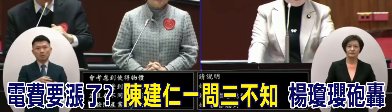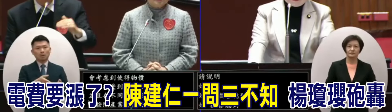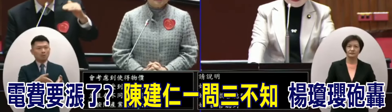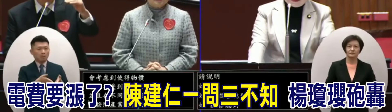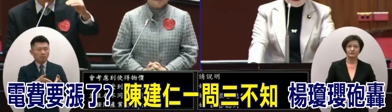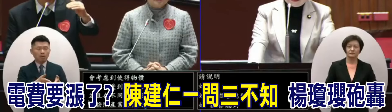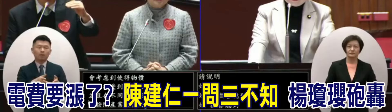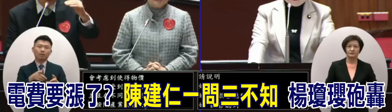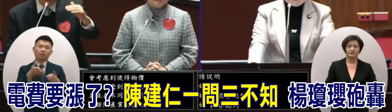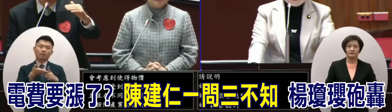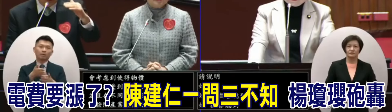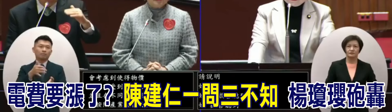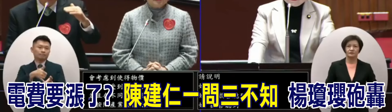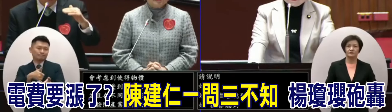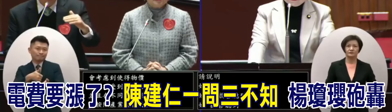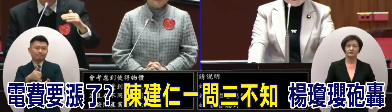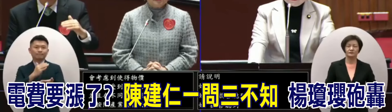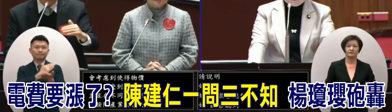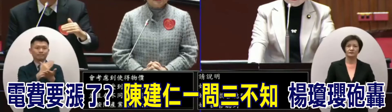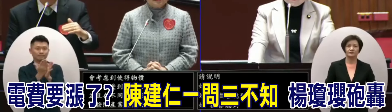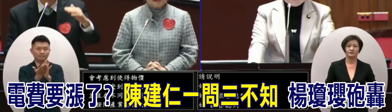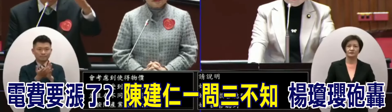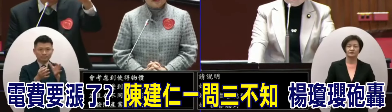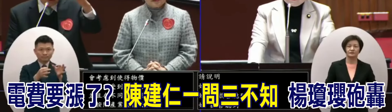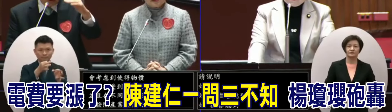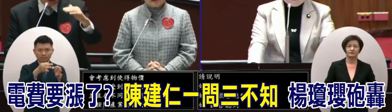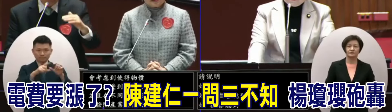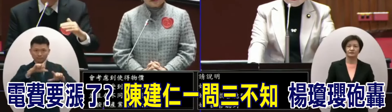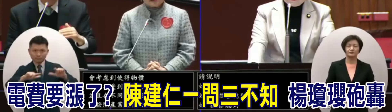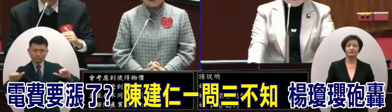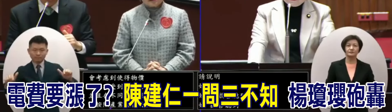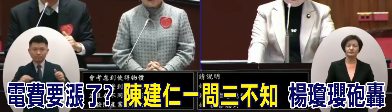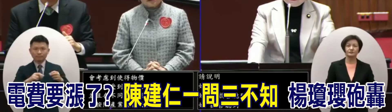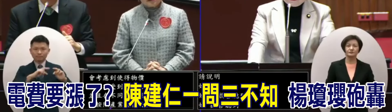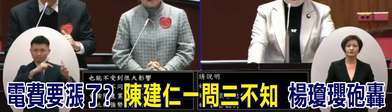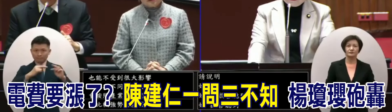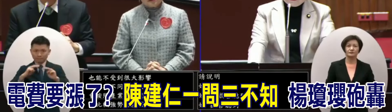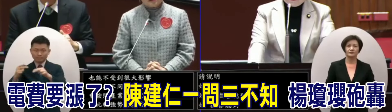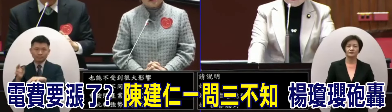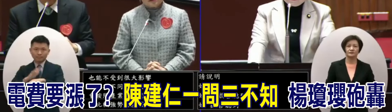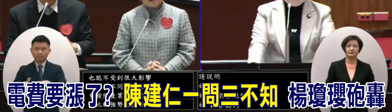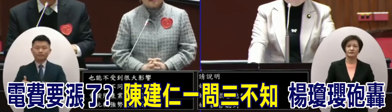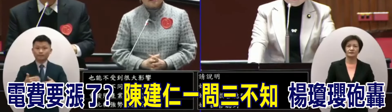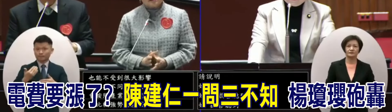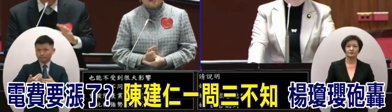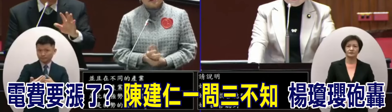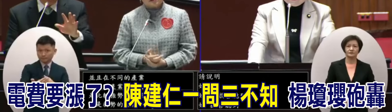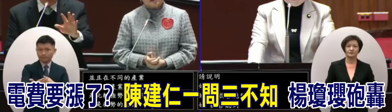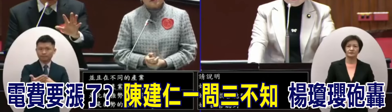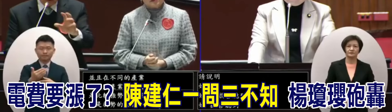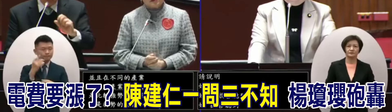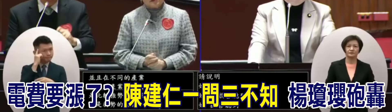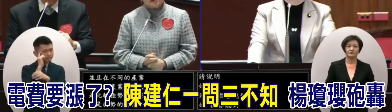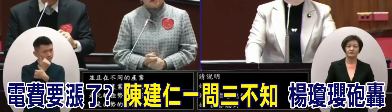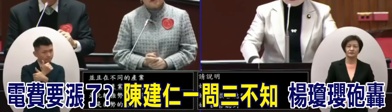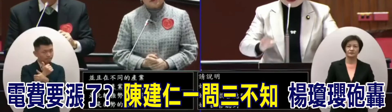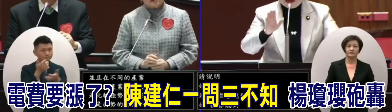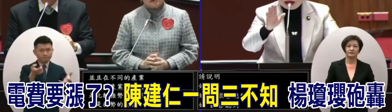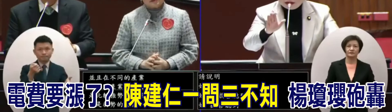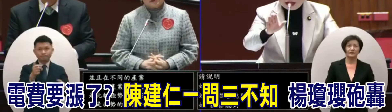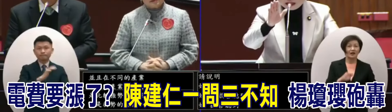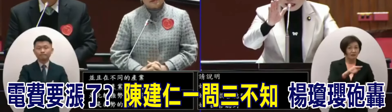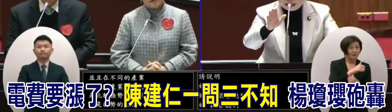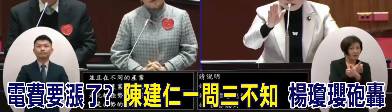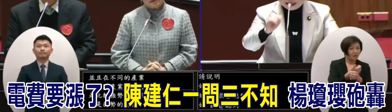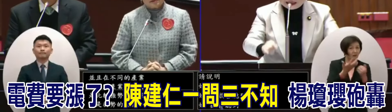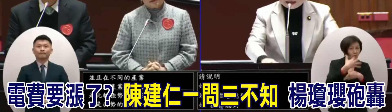弱势的产业，也做不同的更细致的调整，所有的调整的过程都会考虑到这一些重点， 你都会